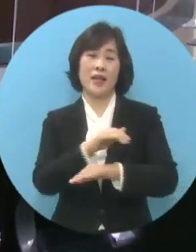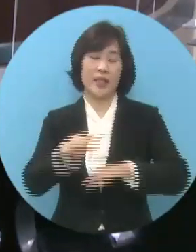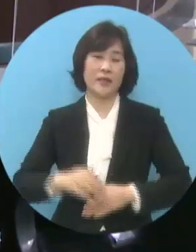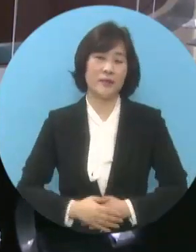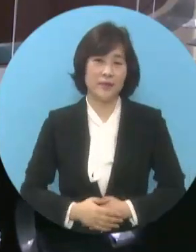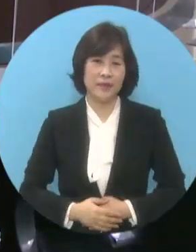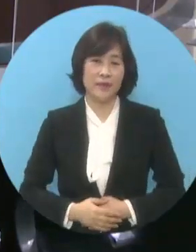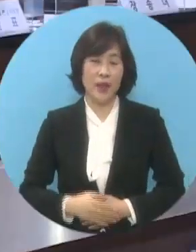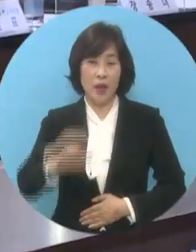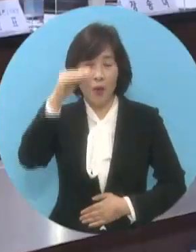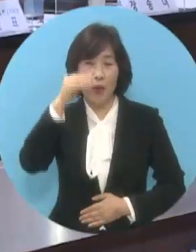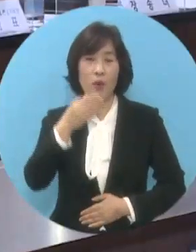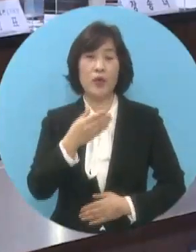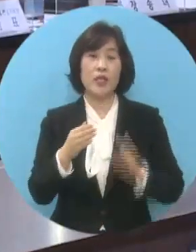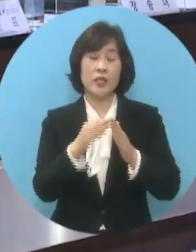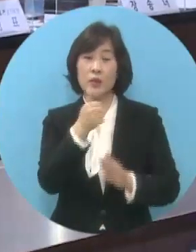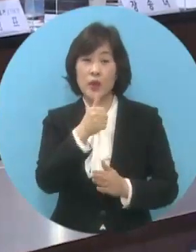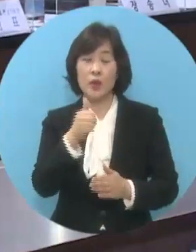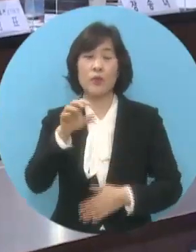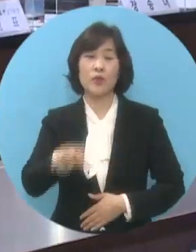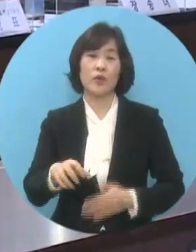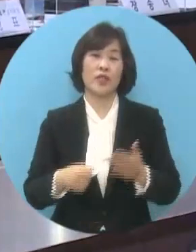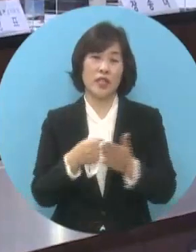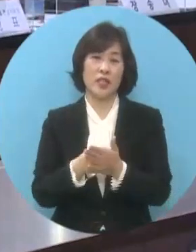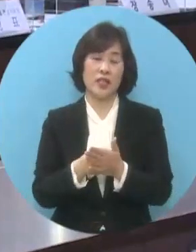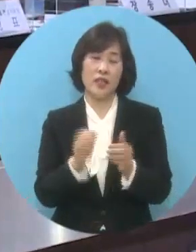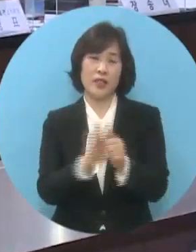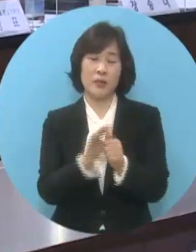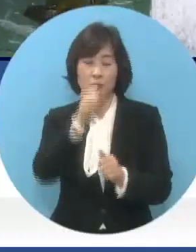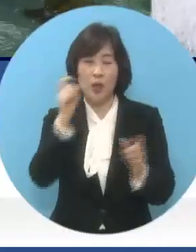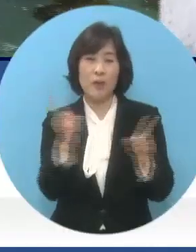모범 중개업소를 지정하는 등 중개서비스 개선에 힘쓸 계획입니다.